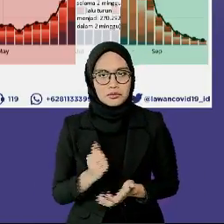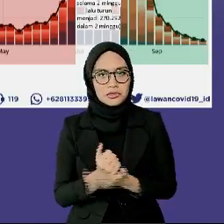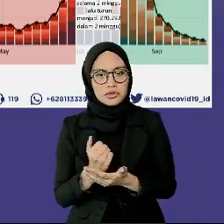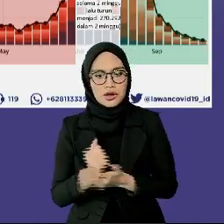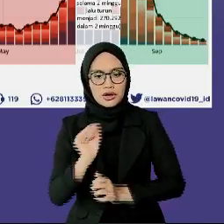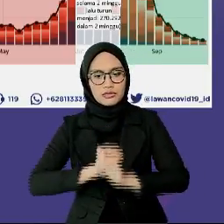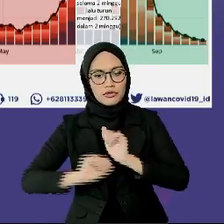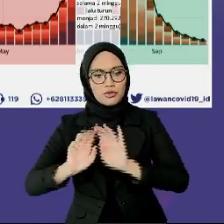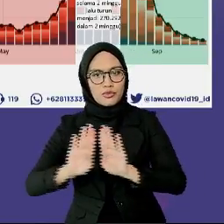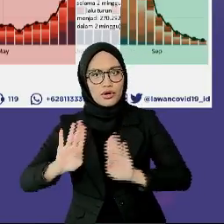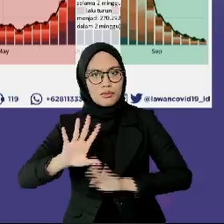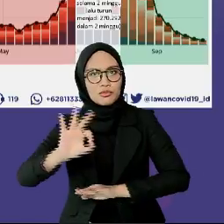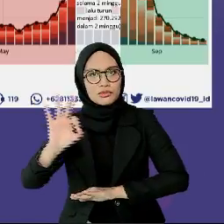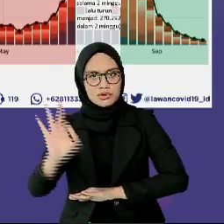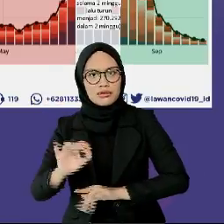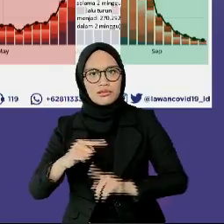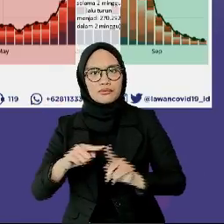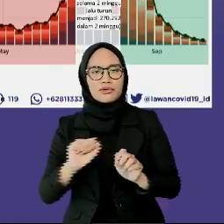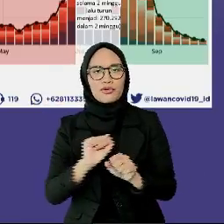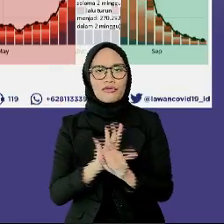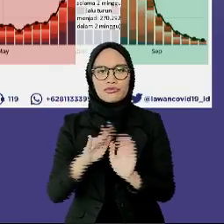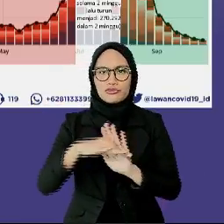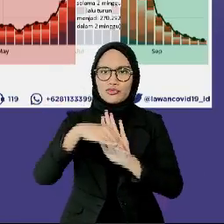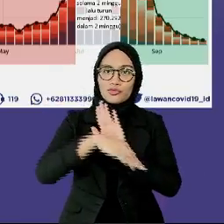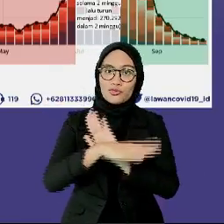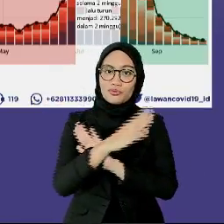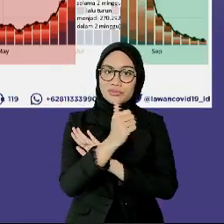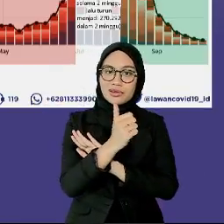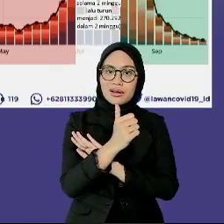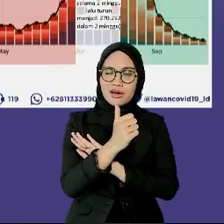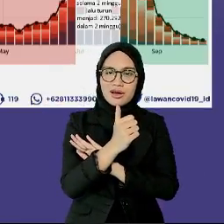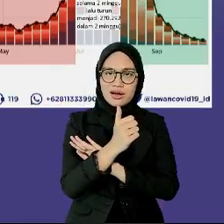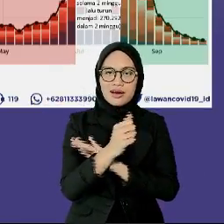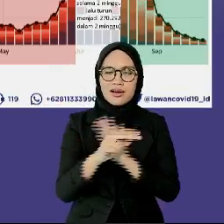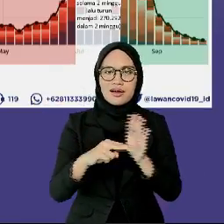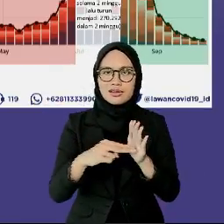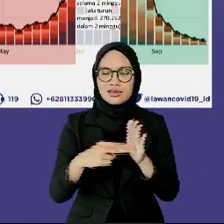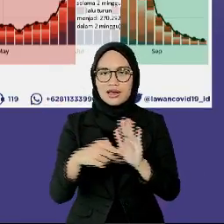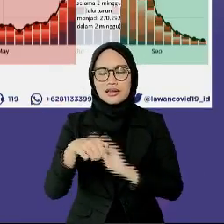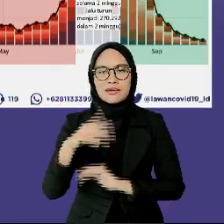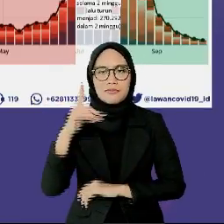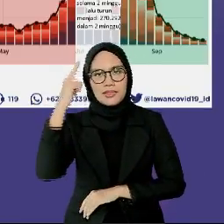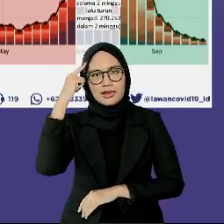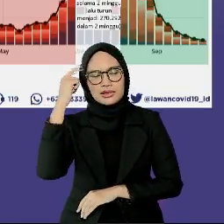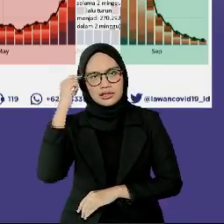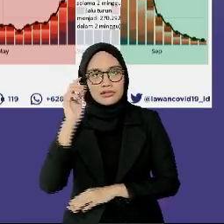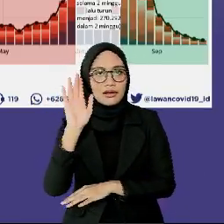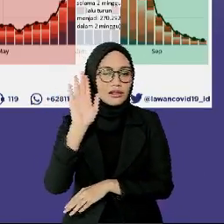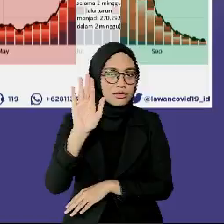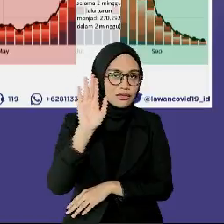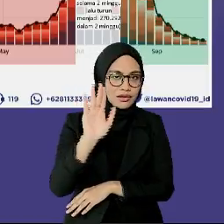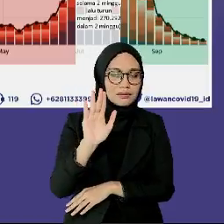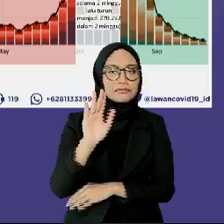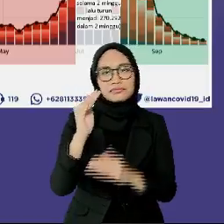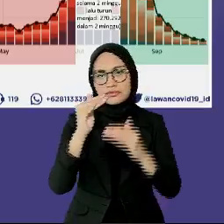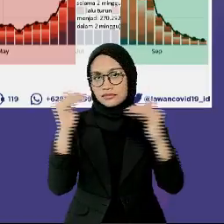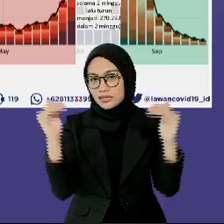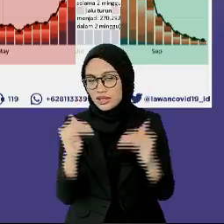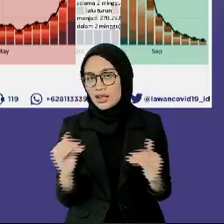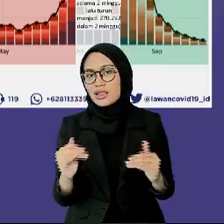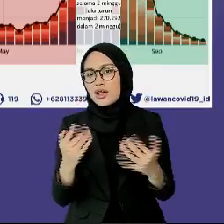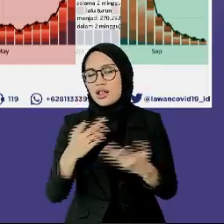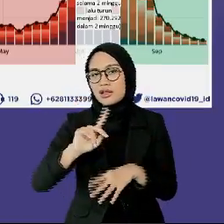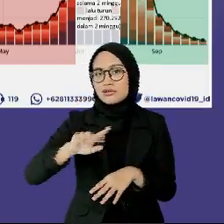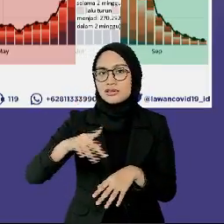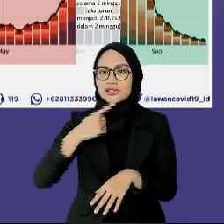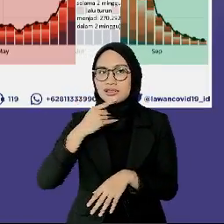50%. Pembelajaran ini harus dijadikan pegangan utama pada periode Natal dan Tahun Baru yang berpotensi meningkatkan